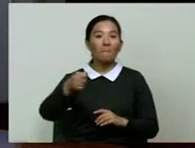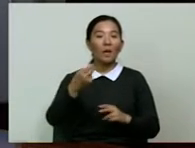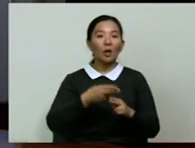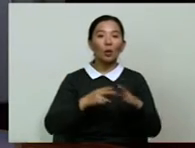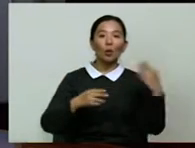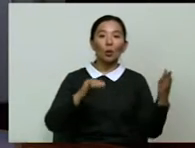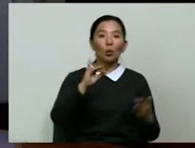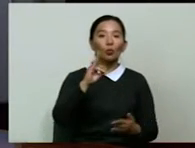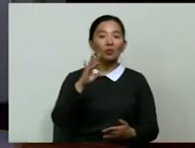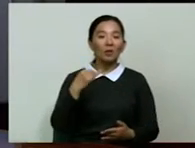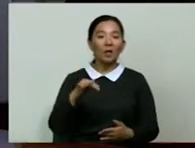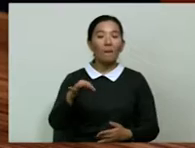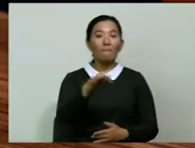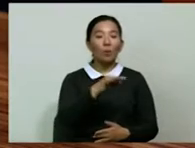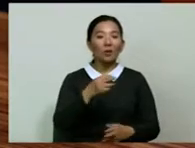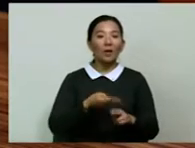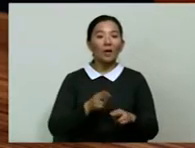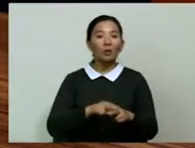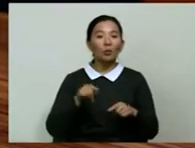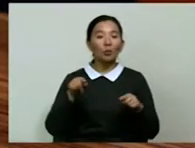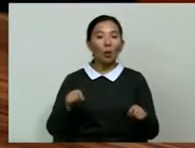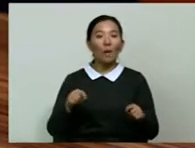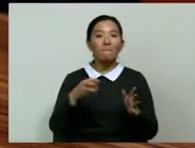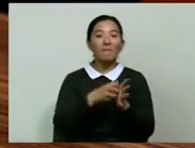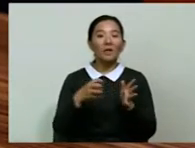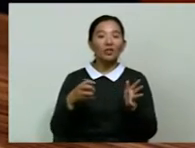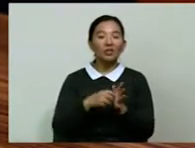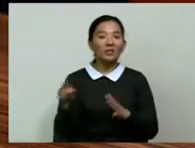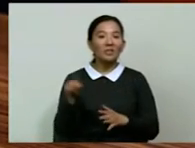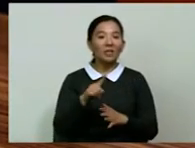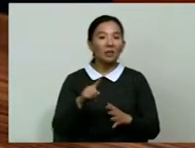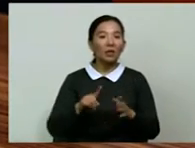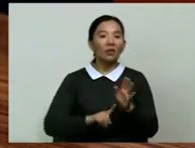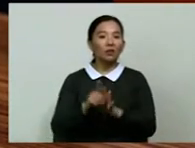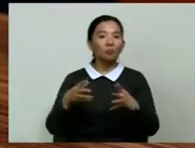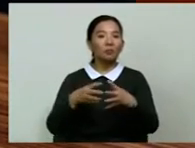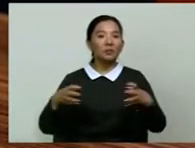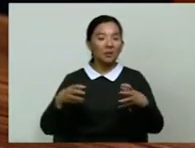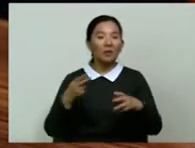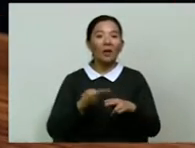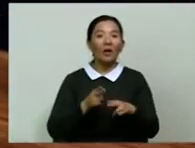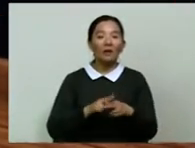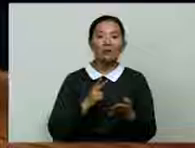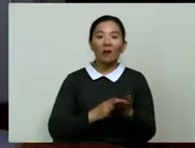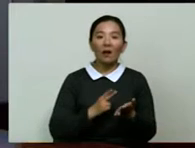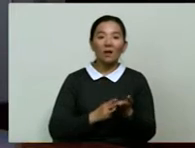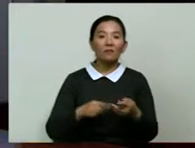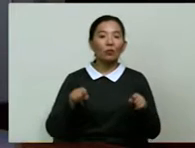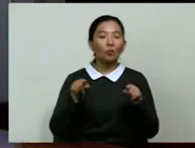южный полюс к северному, то магнитная стрелка к нему притянется. То есть это доказывает нам,